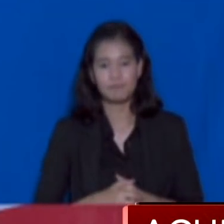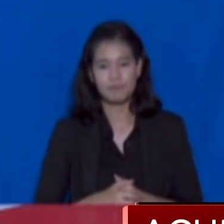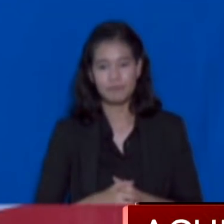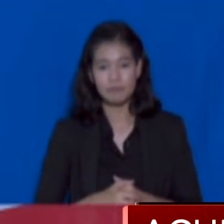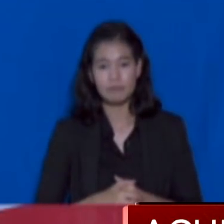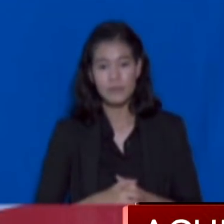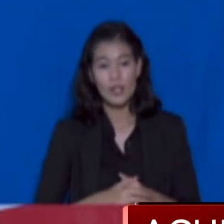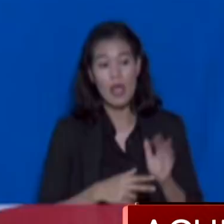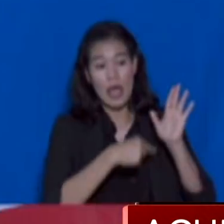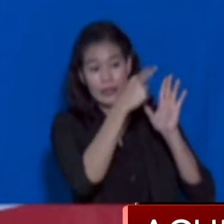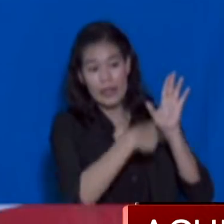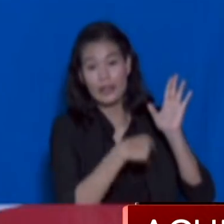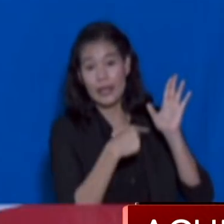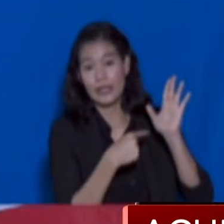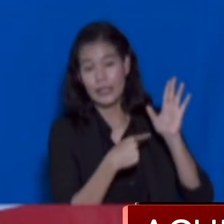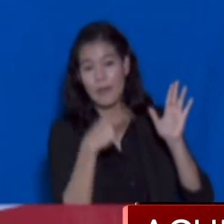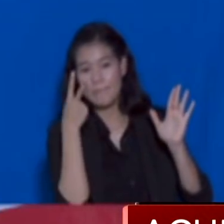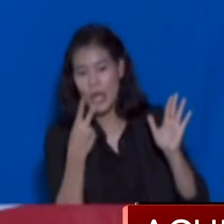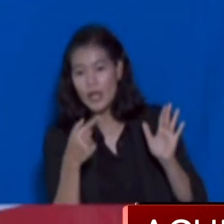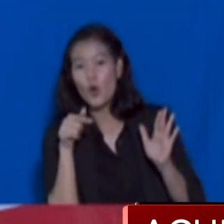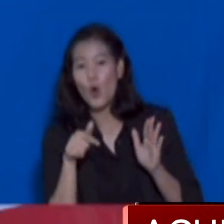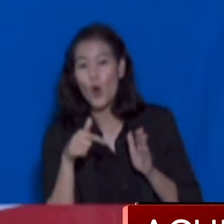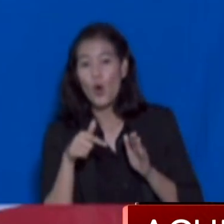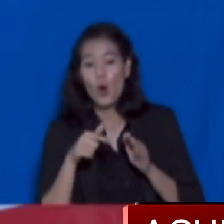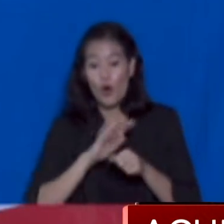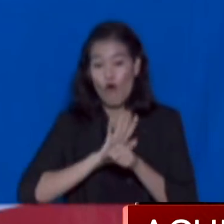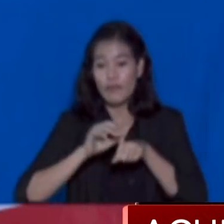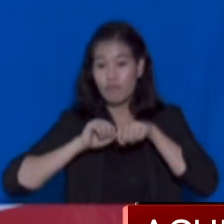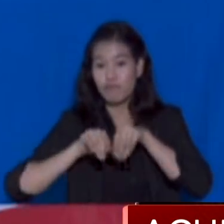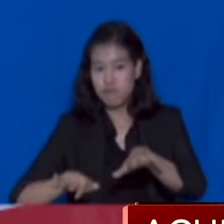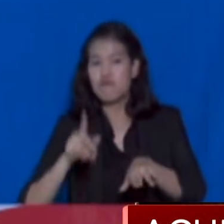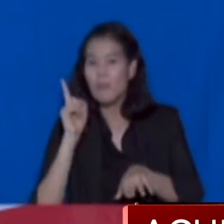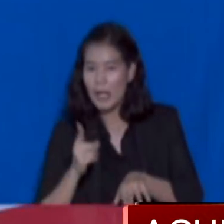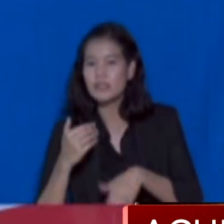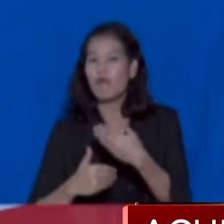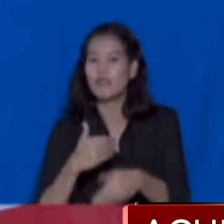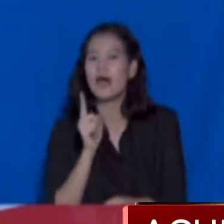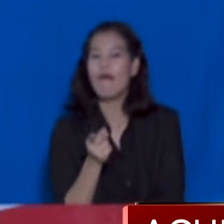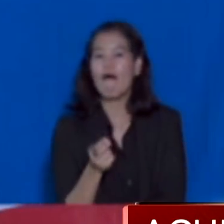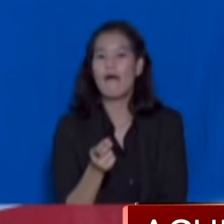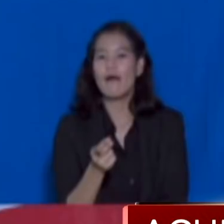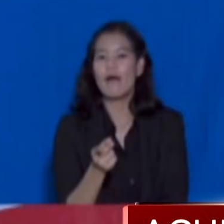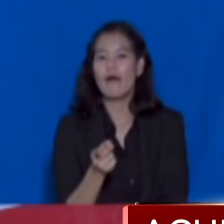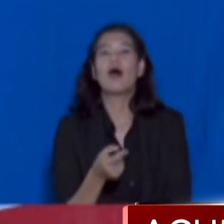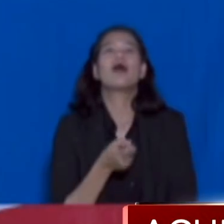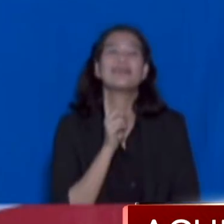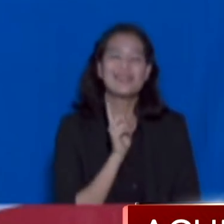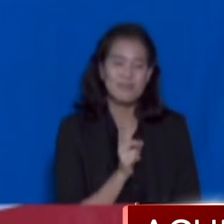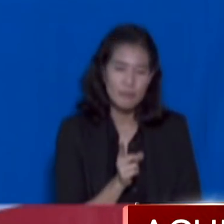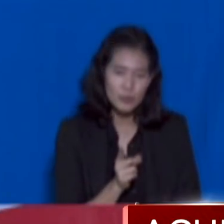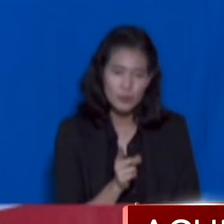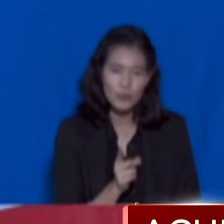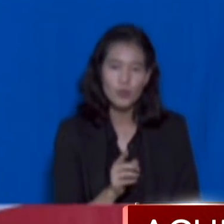ini menunjukkan bahwa proses penularan masih berlangsung di luar Oleh karena